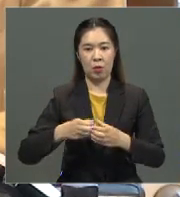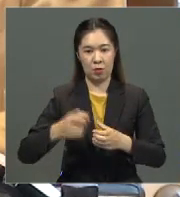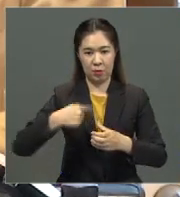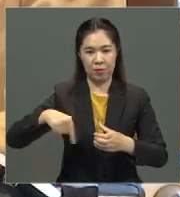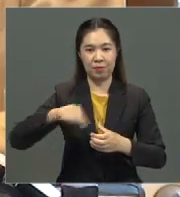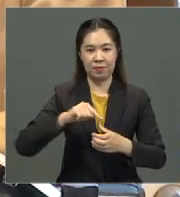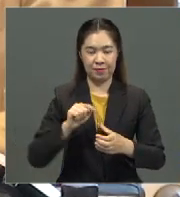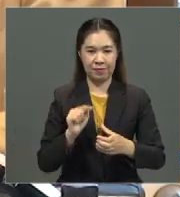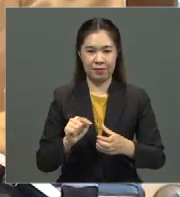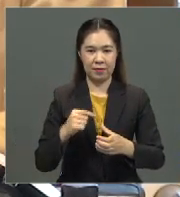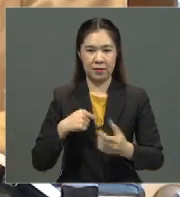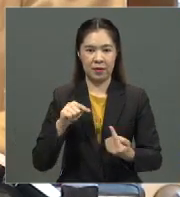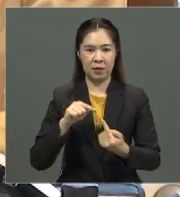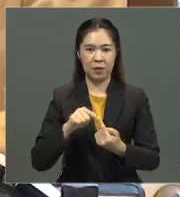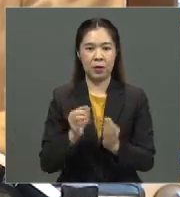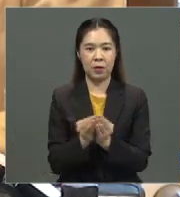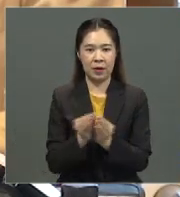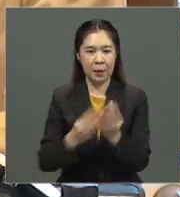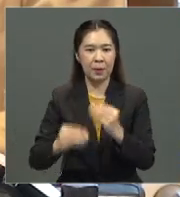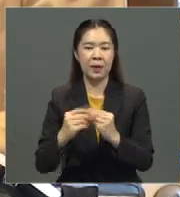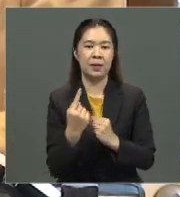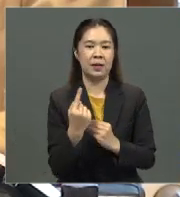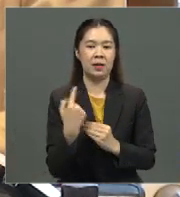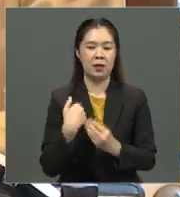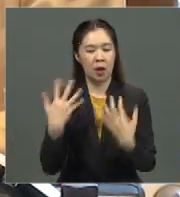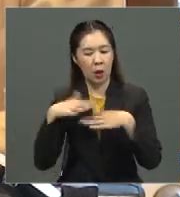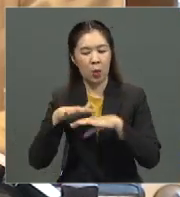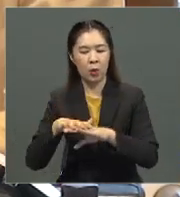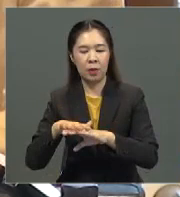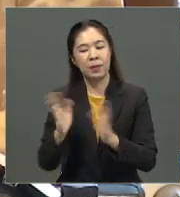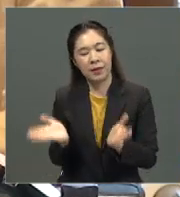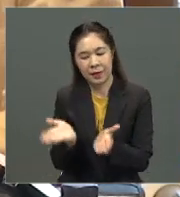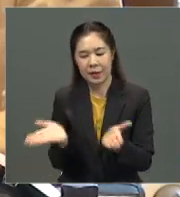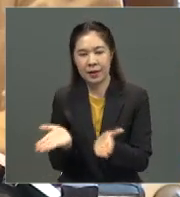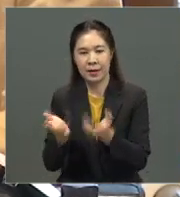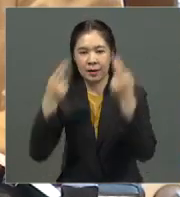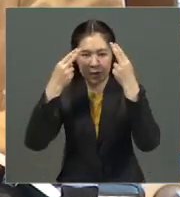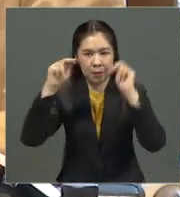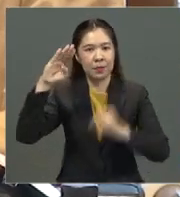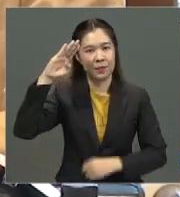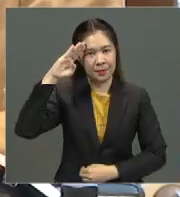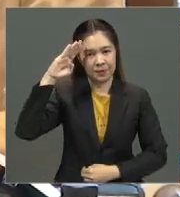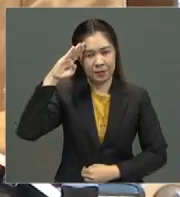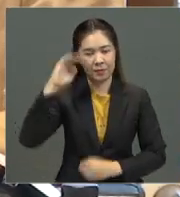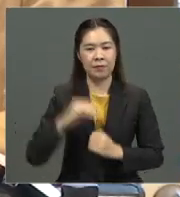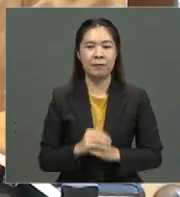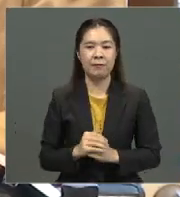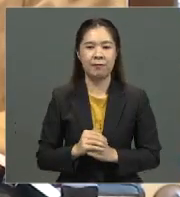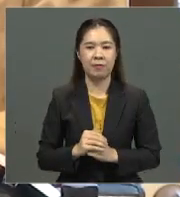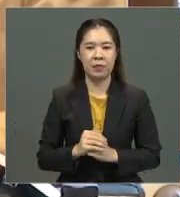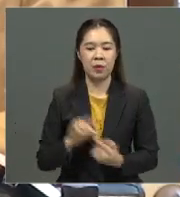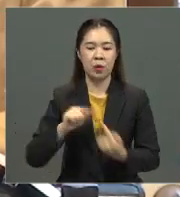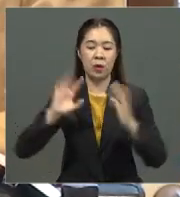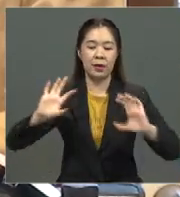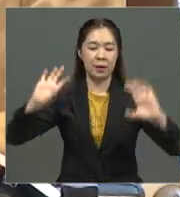เสียงแล้วก็ยังคงเป็นพรรคร่วมรัฐบาลยังคงให้การสนับสนุนท่านนายกรัฐมนตรียังคงให้การสนับสนุนรัฐบ